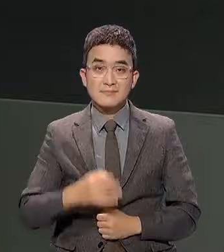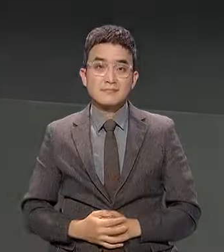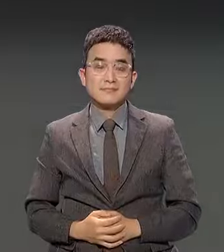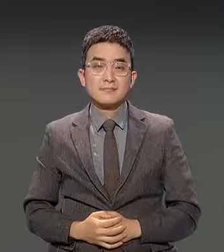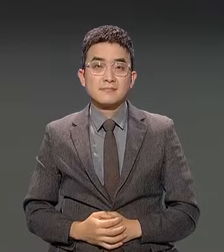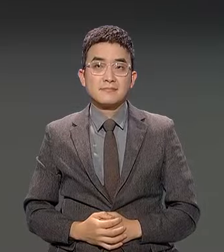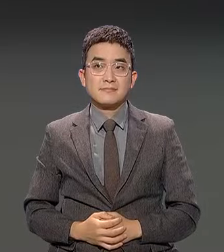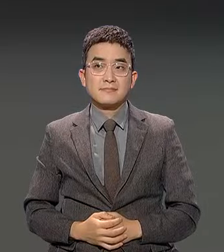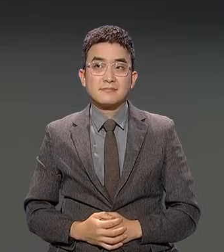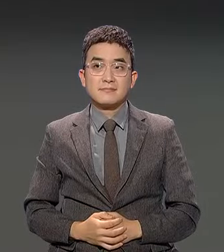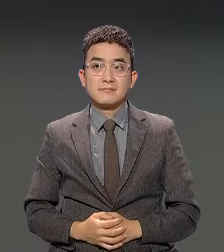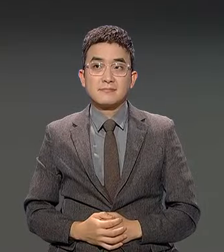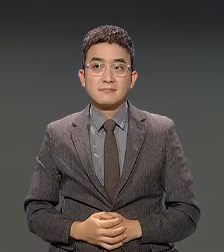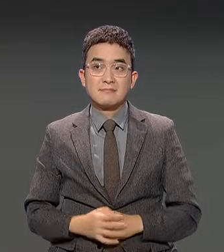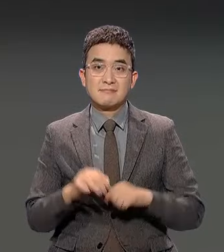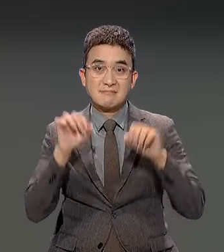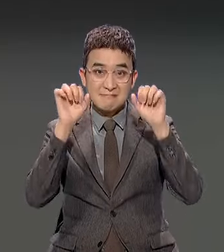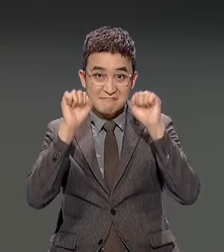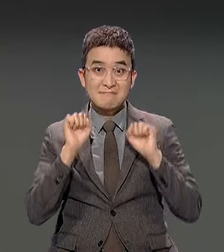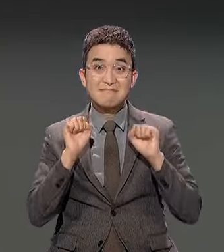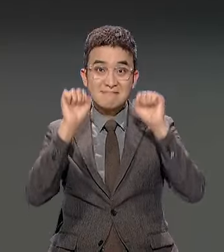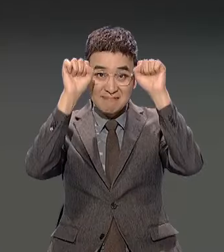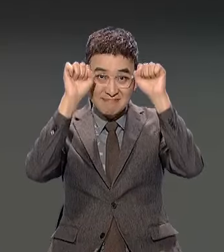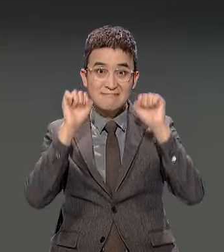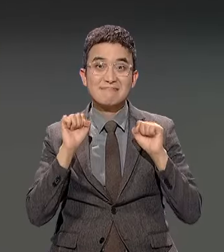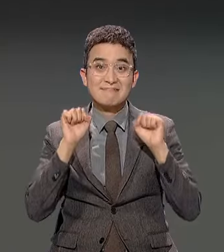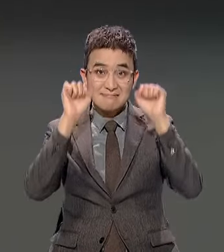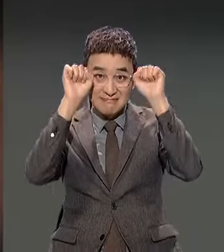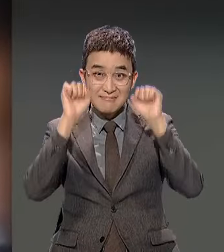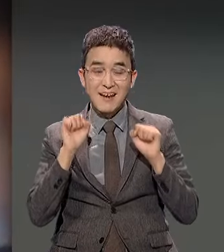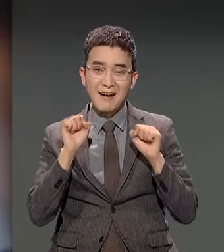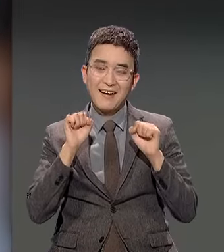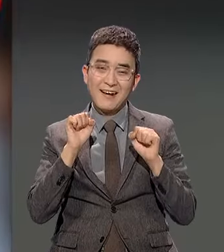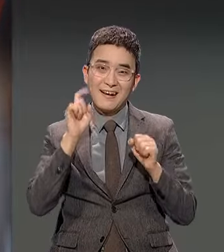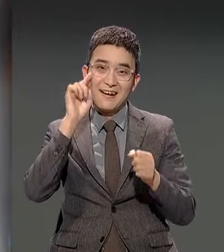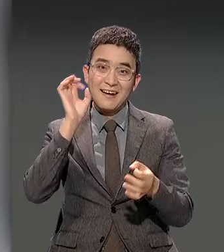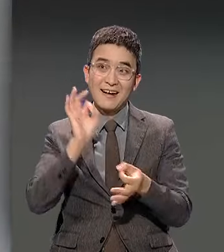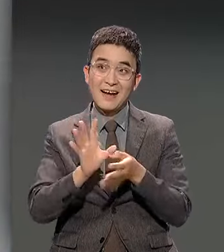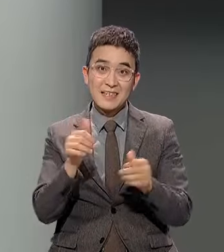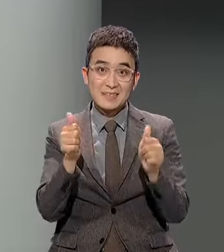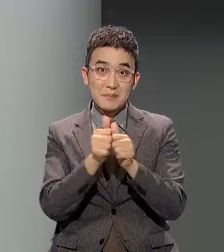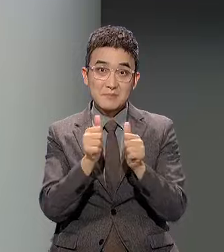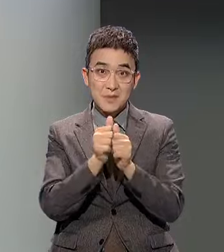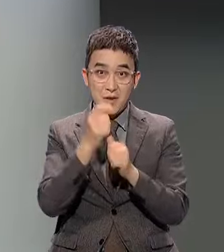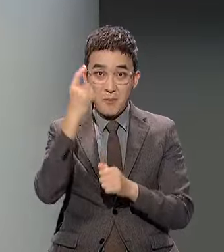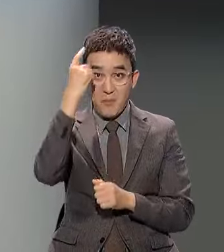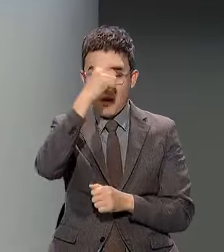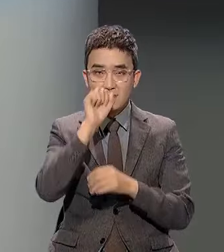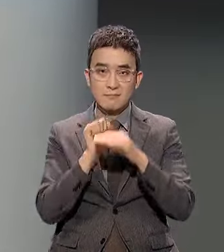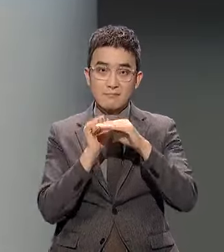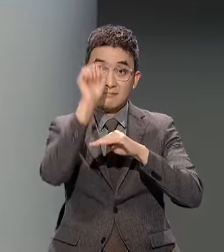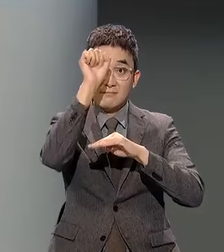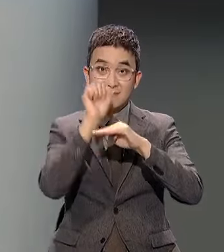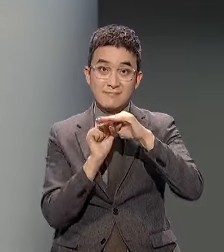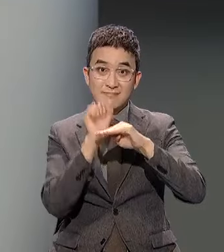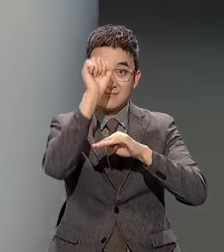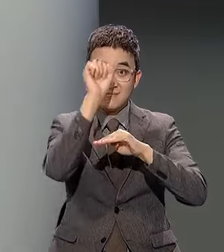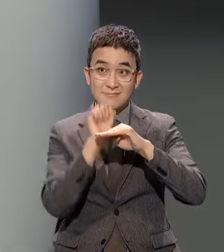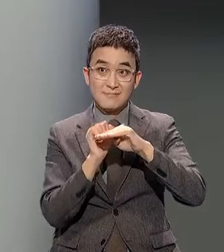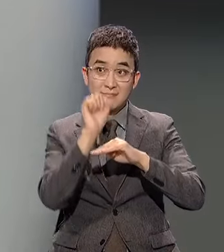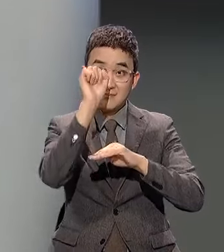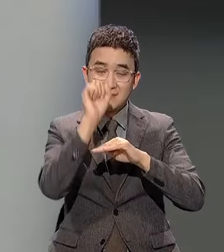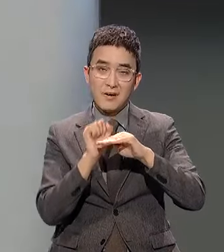헬스카드 자 헛둘 헛둘 아 한 남성의 머리가 지하철 안에서 올라갔다 내려갔다 올라갔다